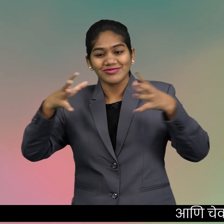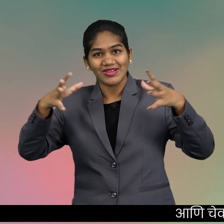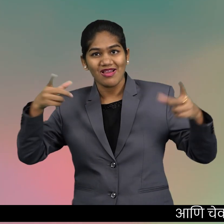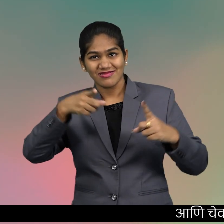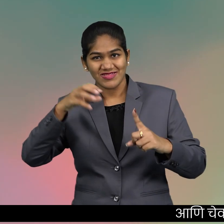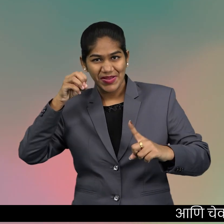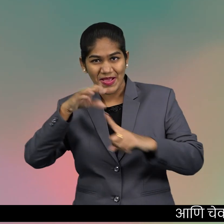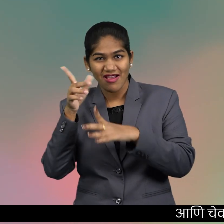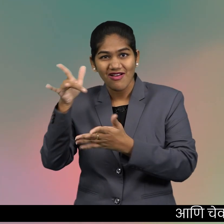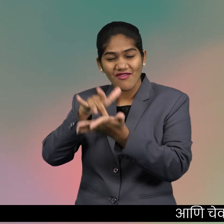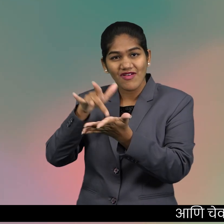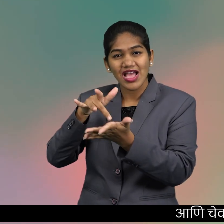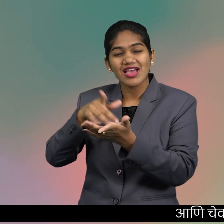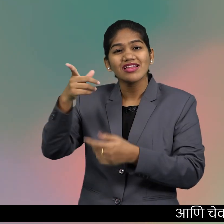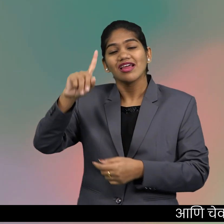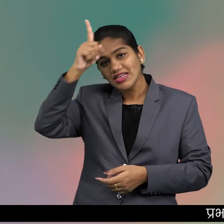चेकोस्लोव्हाकियामध्ये